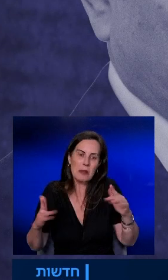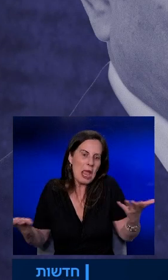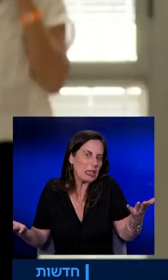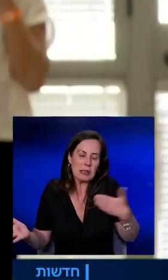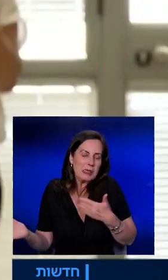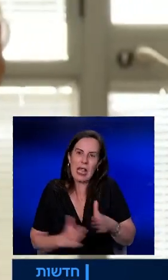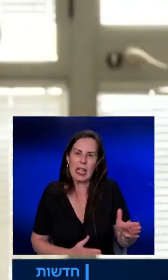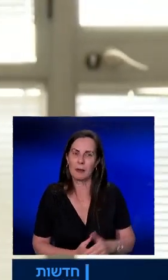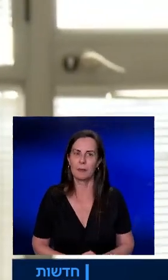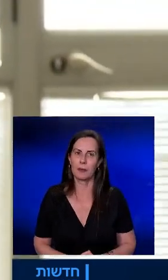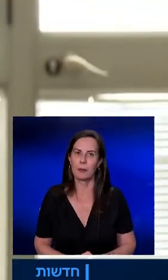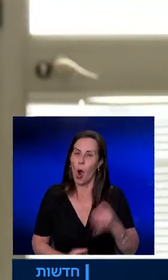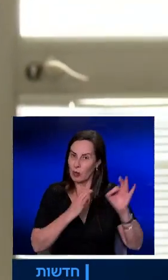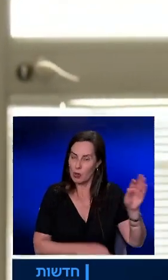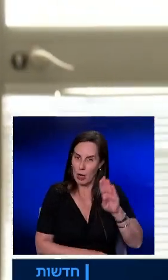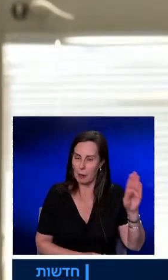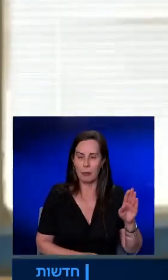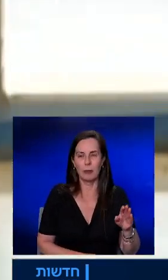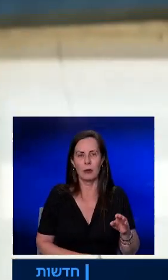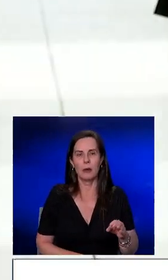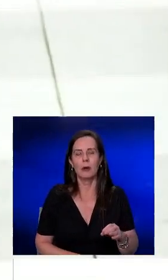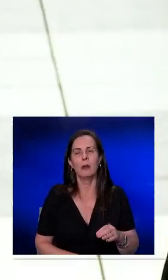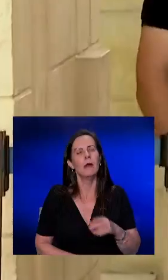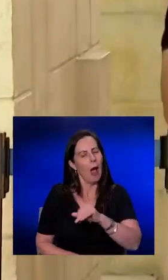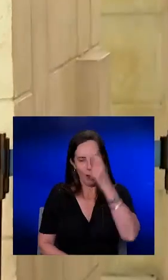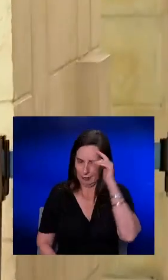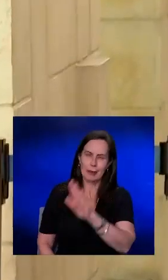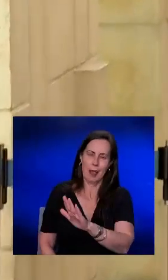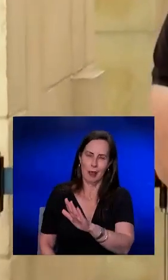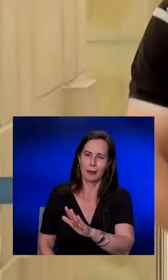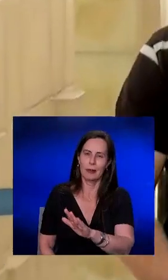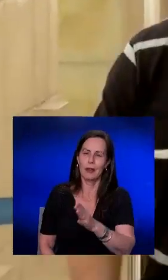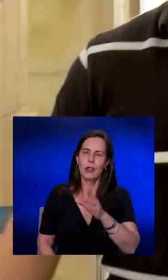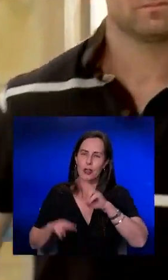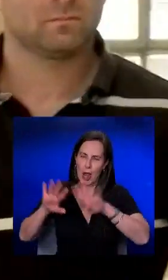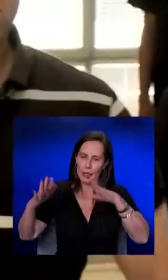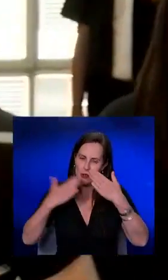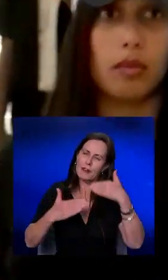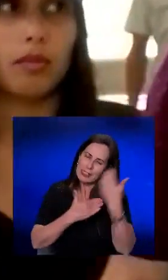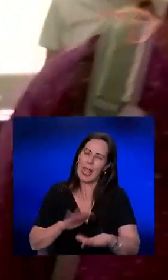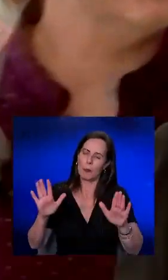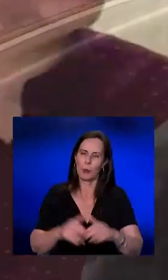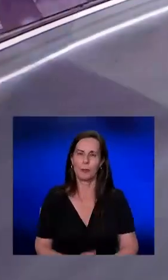מסתדר. עורך דין בן צור הבטיח היום לפילבר, אל תדאג, עוד 9 דיונים, וסיימנו.